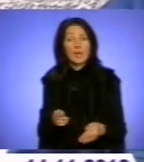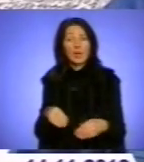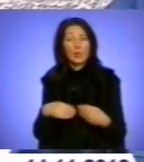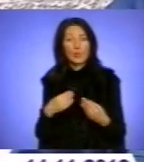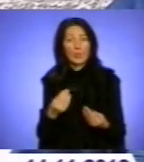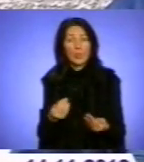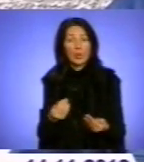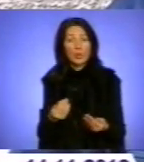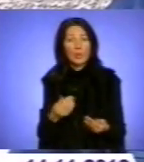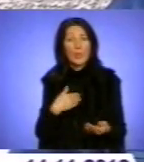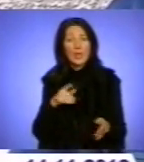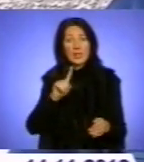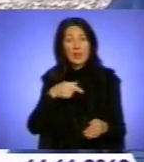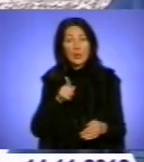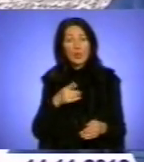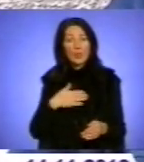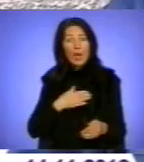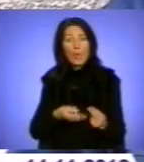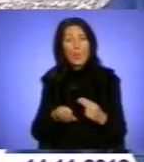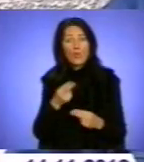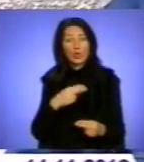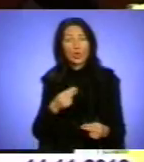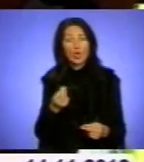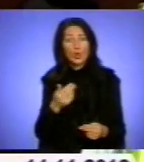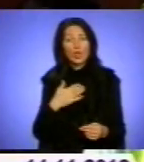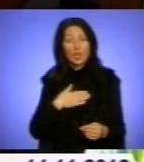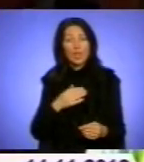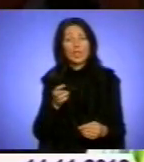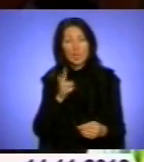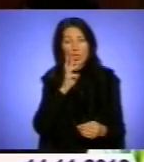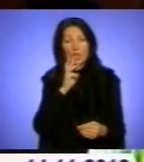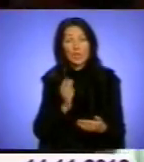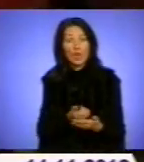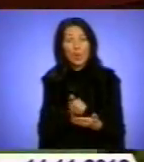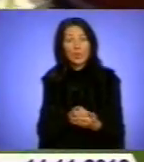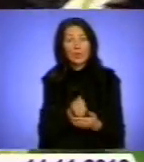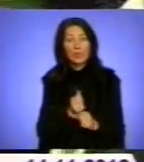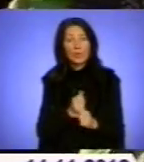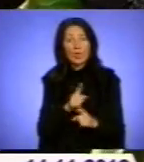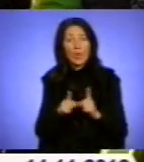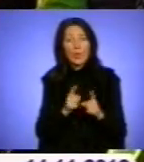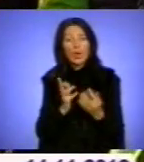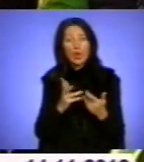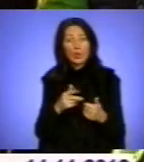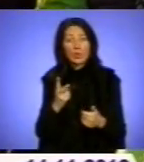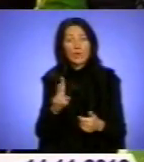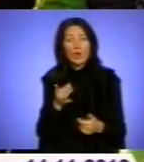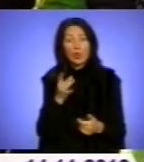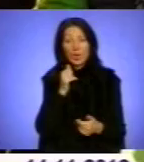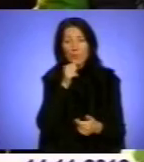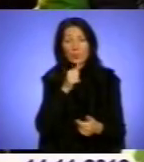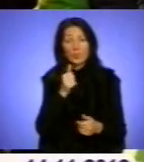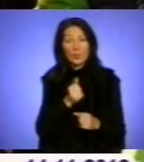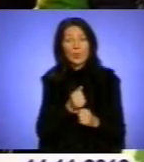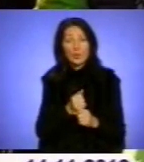От. Ми потребуємо, щоб нам повернули гроші наші зароблені. Робили перерахунок. Два роки ми попрацювали, і от там